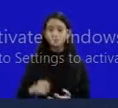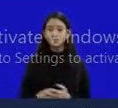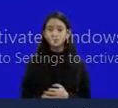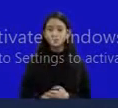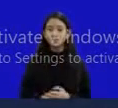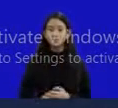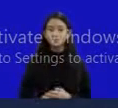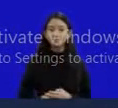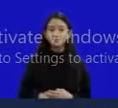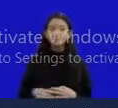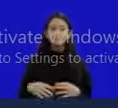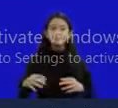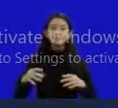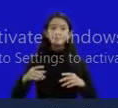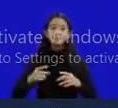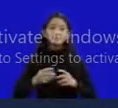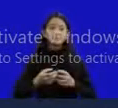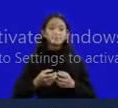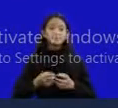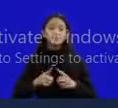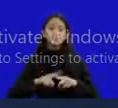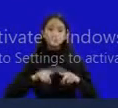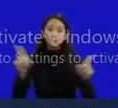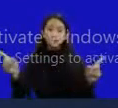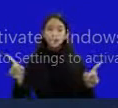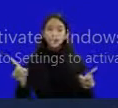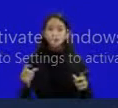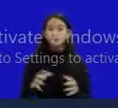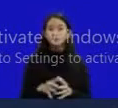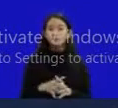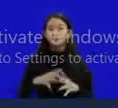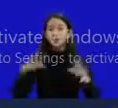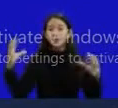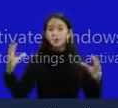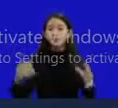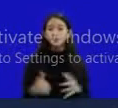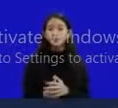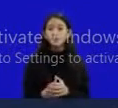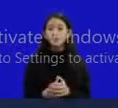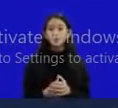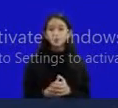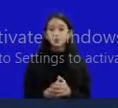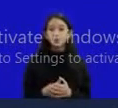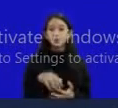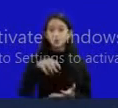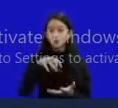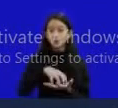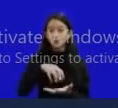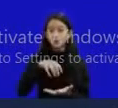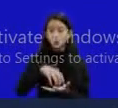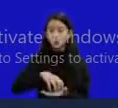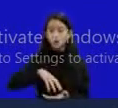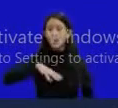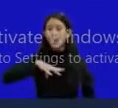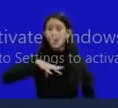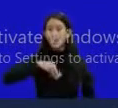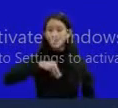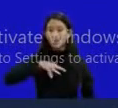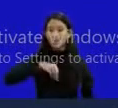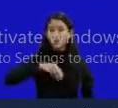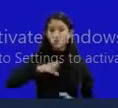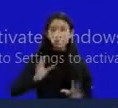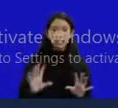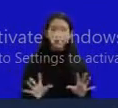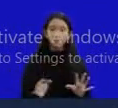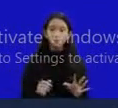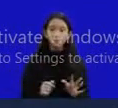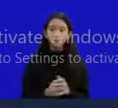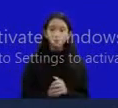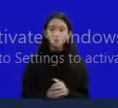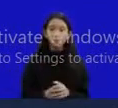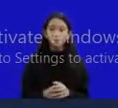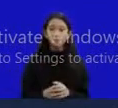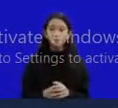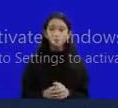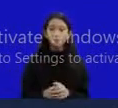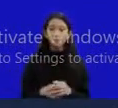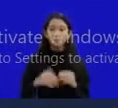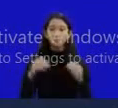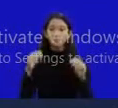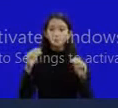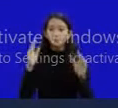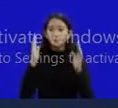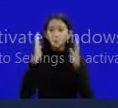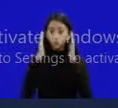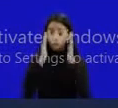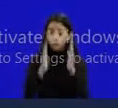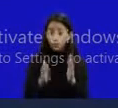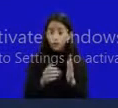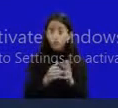perbedaan besar ini dari SKB sebelumnya adalah peta zonasi resiko dari Satgas cover tidak lagi menentukan pemberian